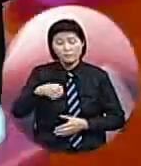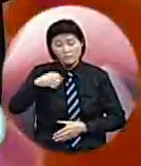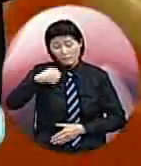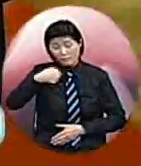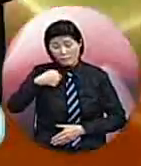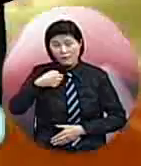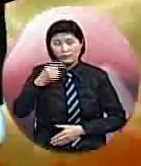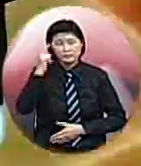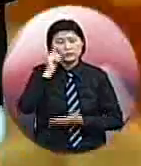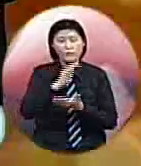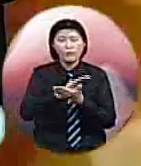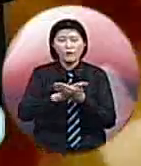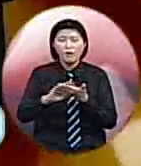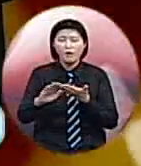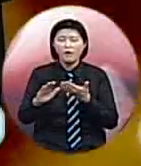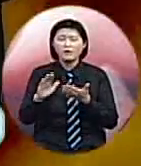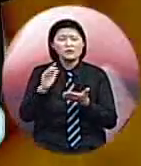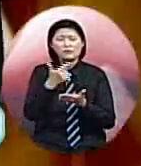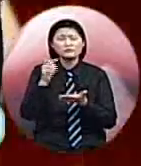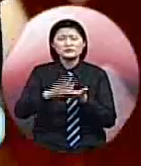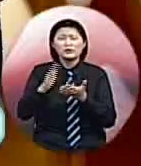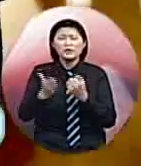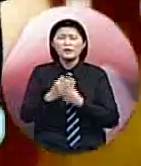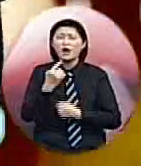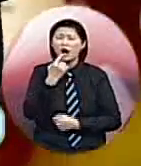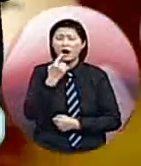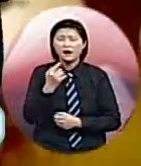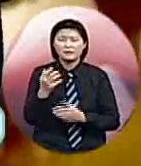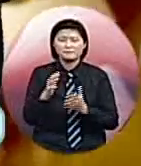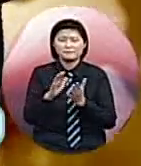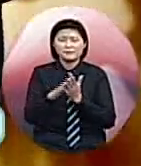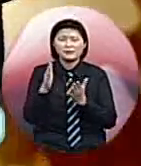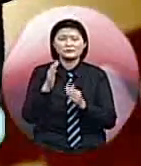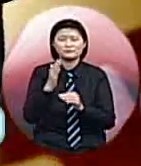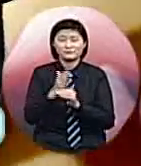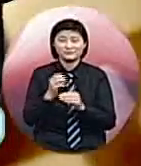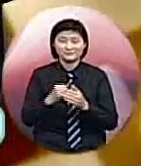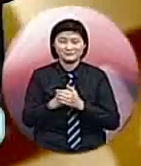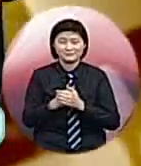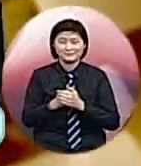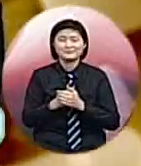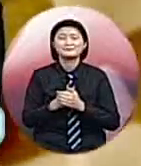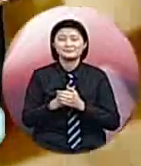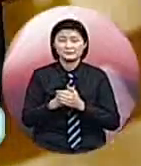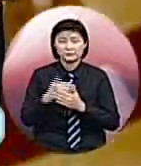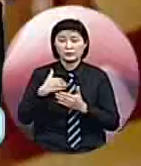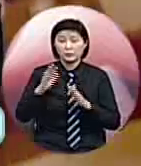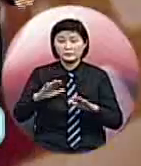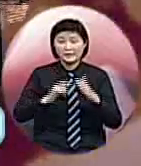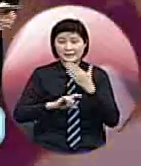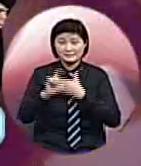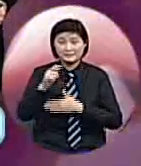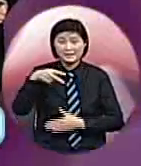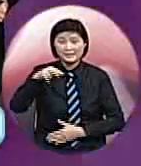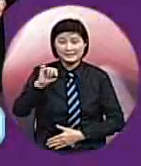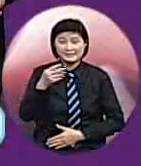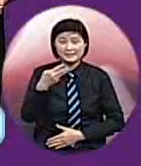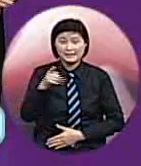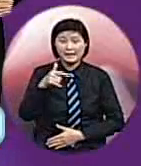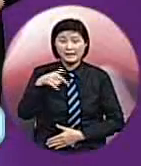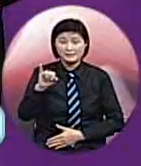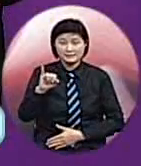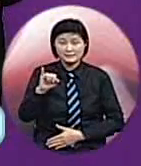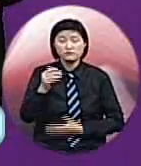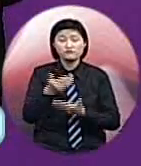그거 먹다가 입천장 뒤어가지고 지금 입이 벗겨졌어요. 입천 다 벗겨졌어요. 아, 너무 뜨거운 거 드시라고. 저도 네. 오늘 아침에 시래기 얘기하시니까